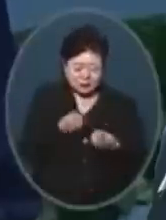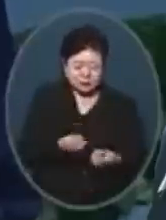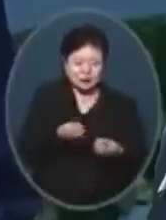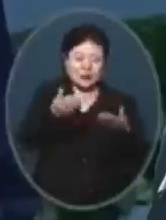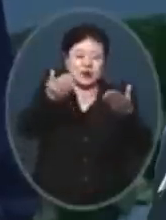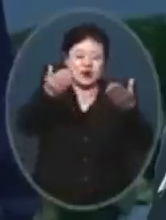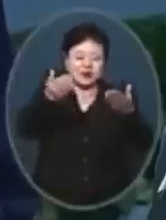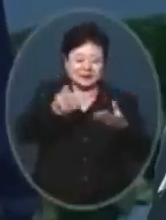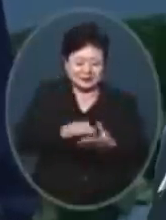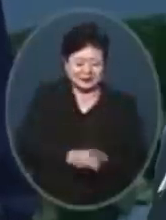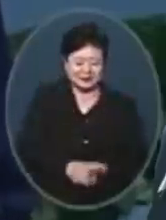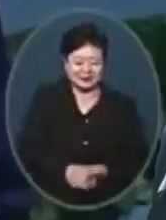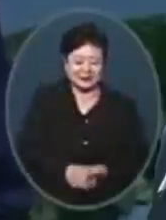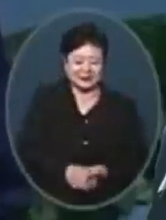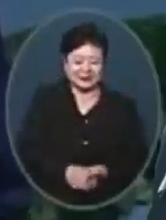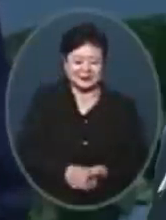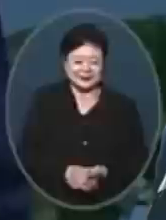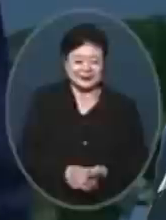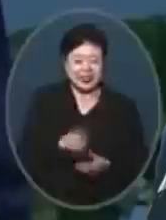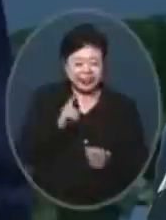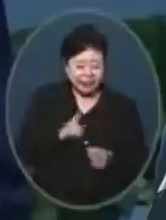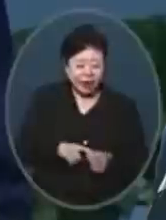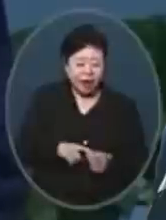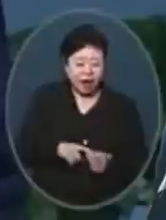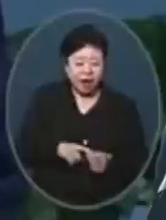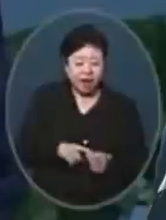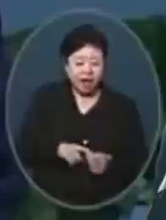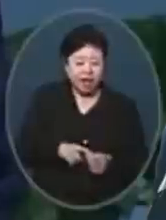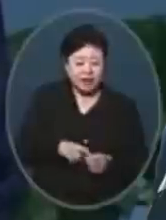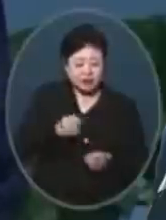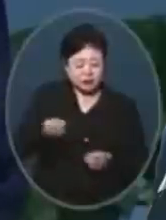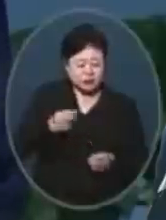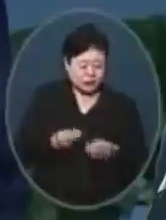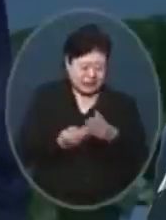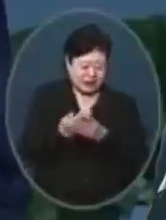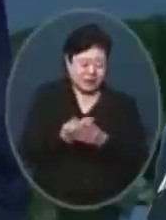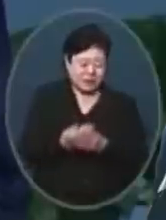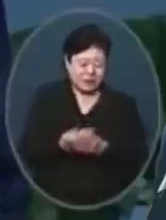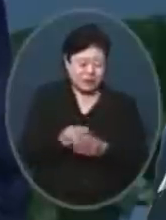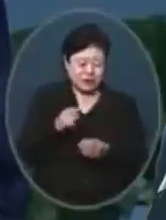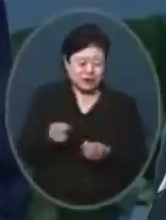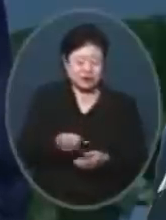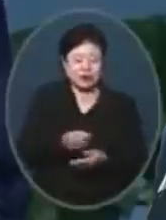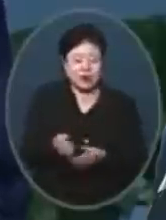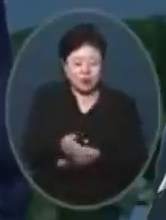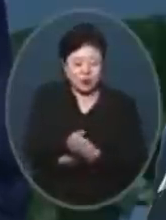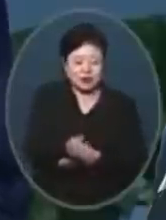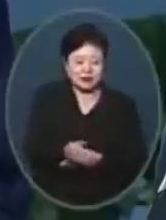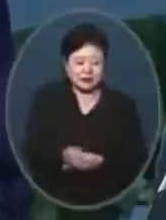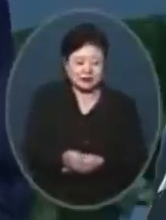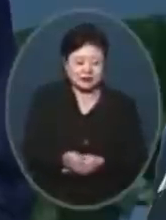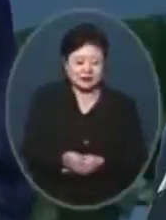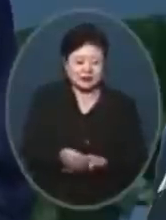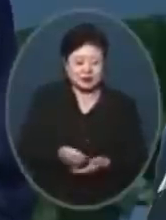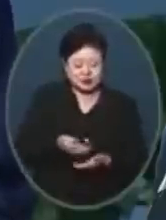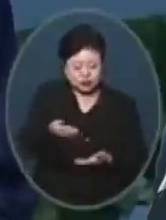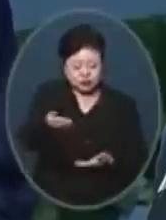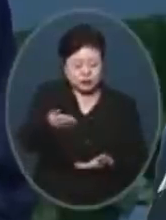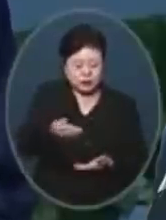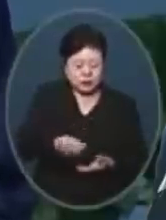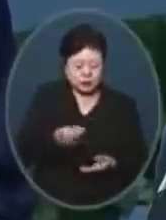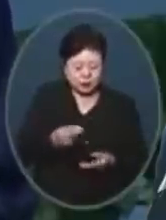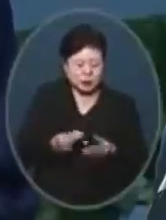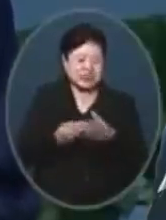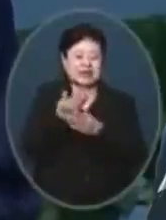축복을 하고 나니까 이 떡을 떼서 주면 또 생기고 고기를 구워서 주면